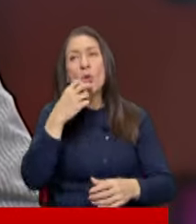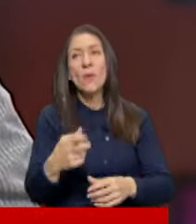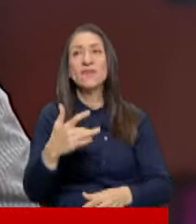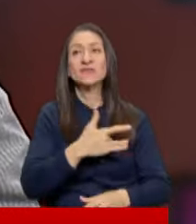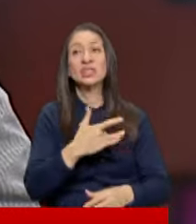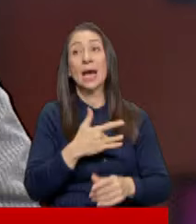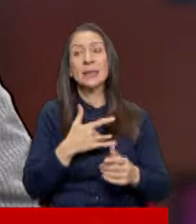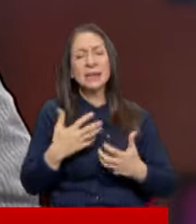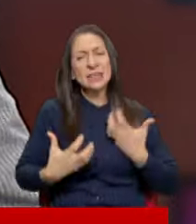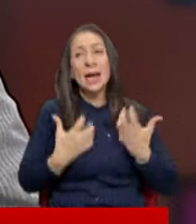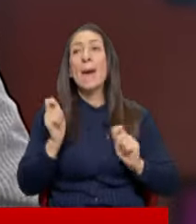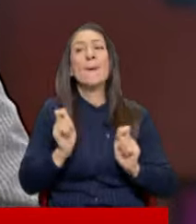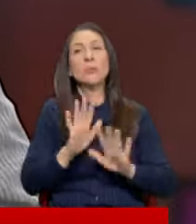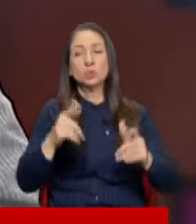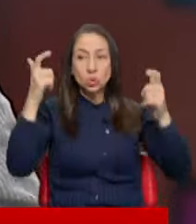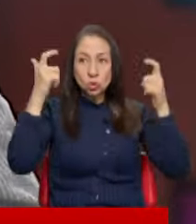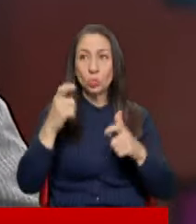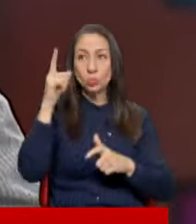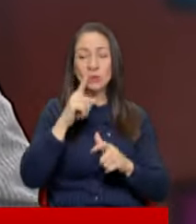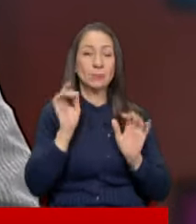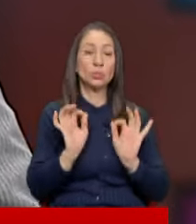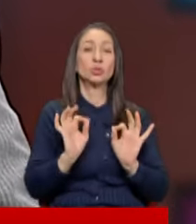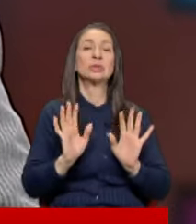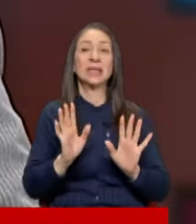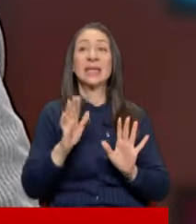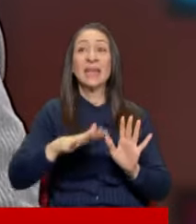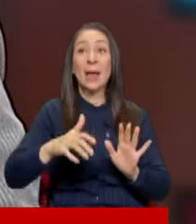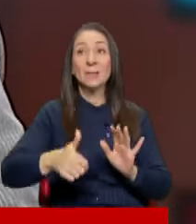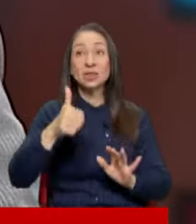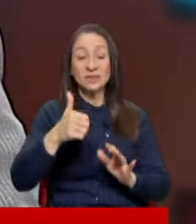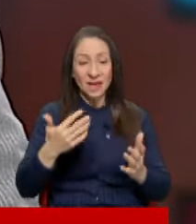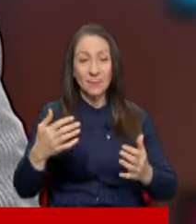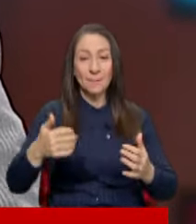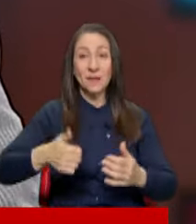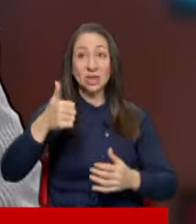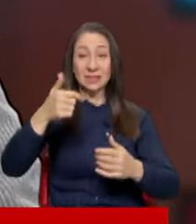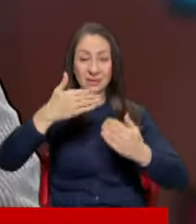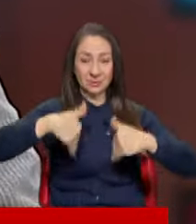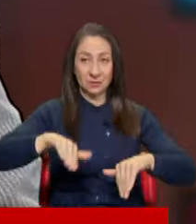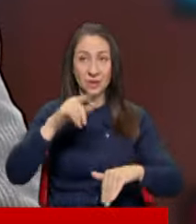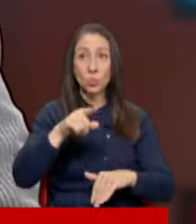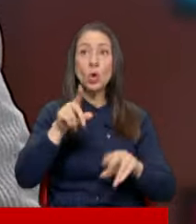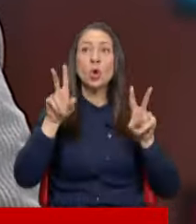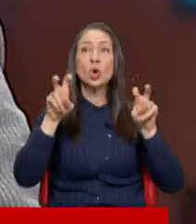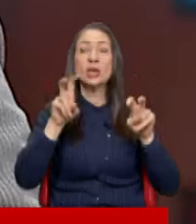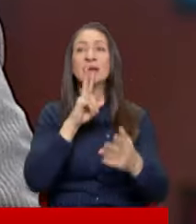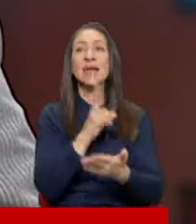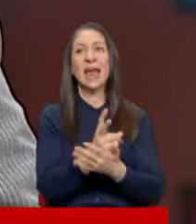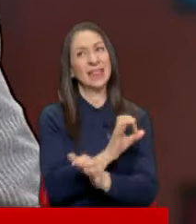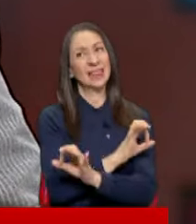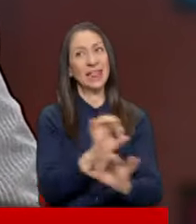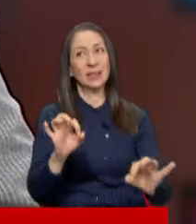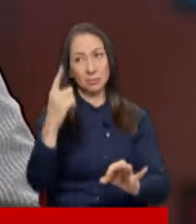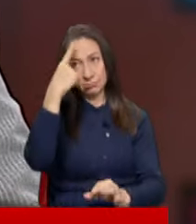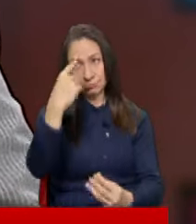vicdanen taşıyamaz dık bu sorumluluğu taşımamız mümkün değildi genel başkanımız ve başkanlık divanımız bu konuda kararını net bir